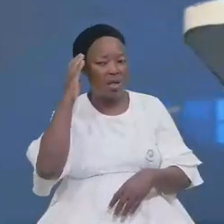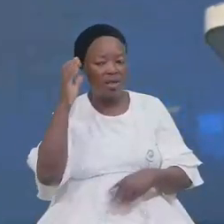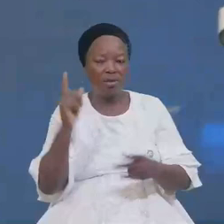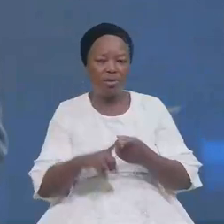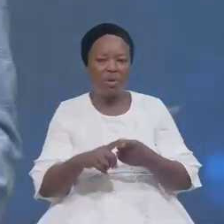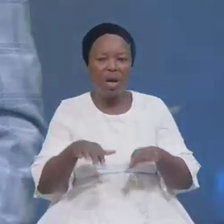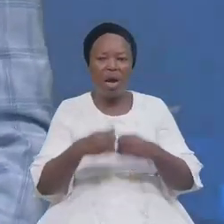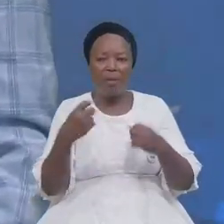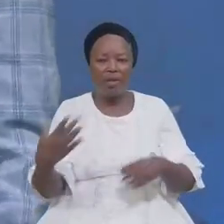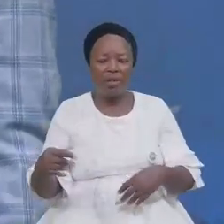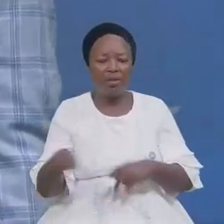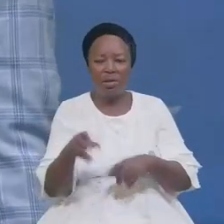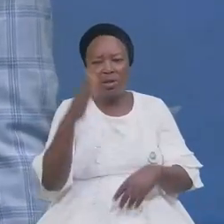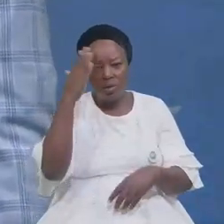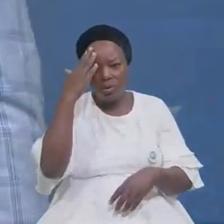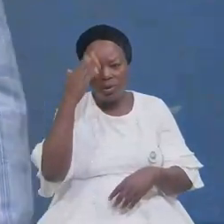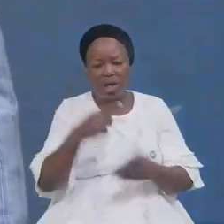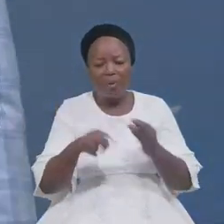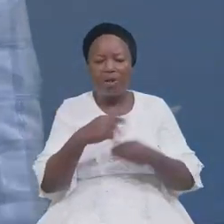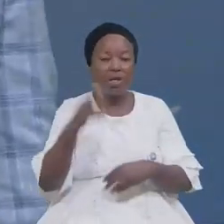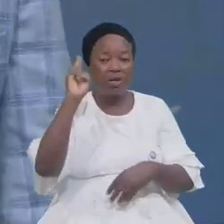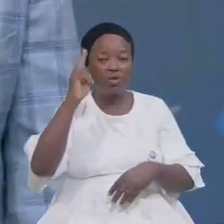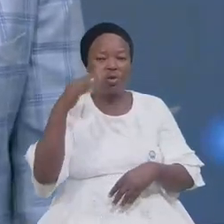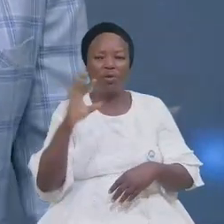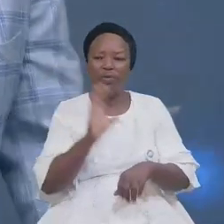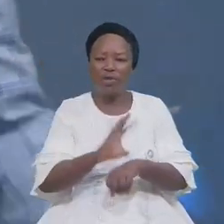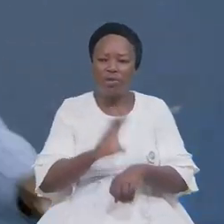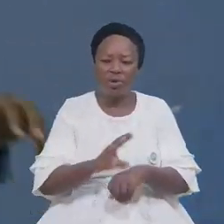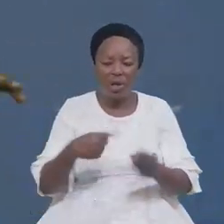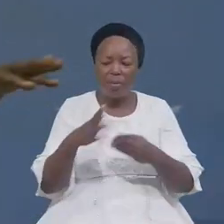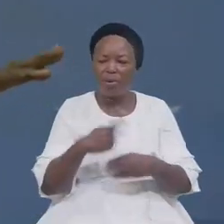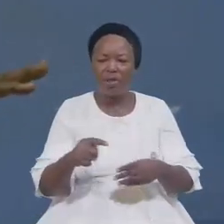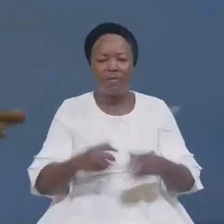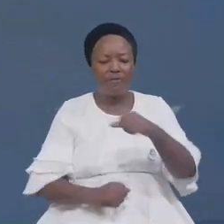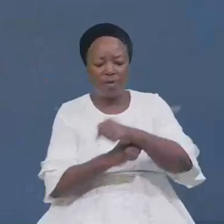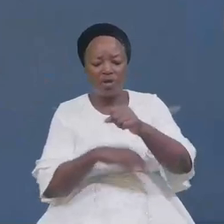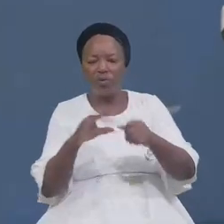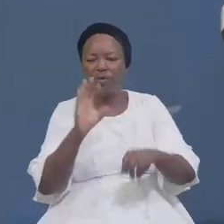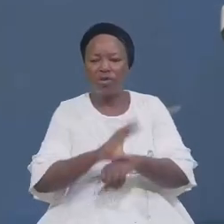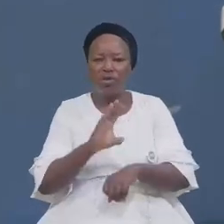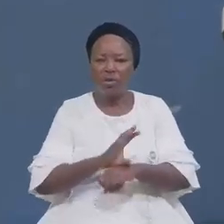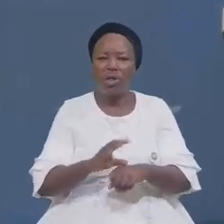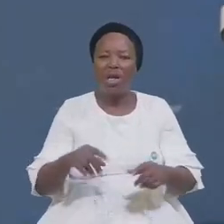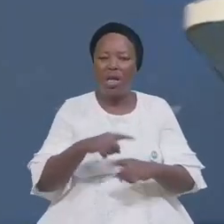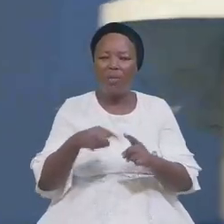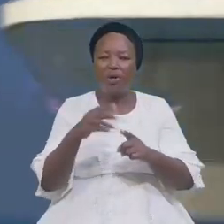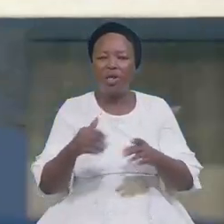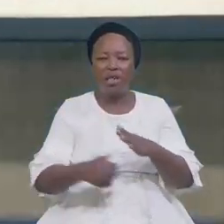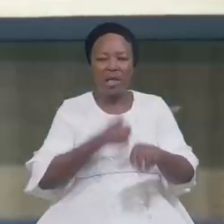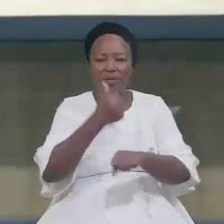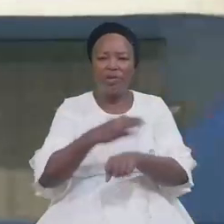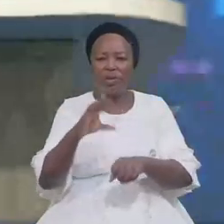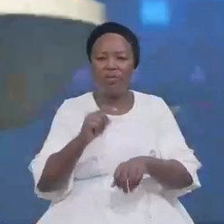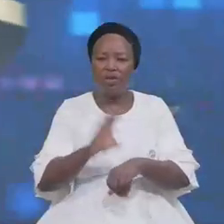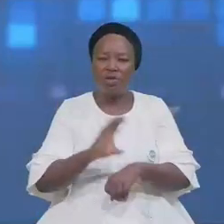écoutent, comme de choses ils savent au sujet de l'histoire de l'Église, du fondement de l'Église, de l'instauration de l'Église,